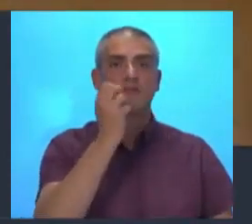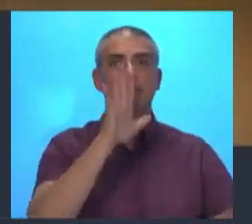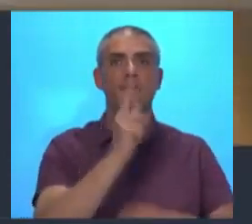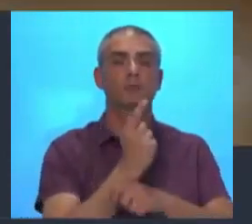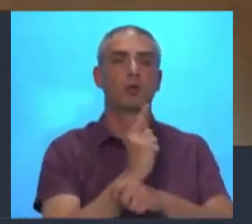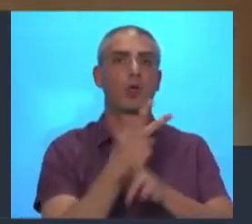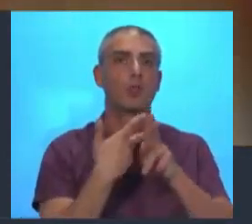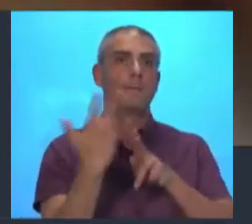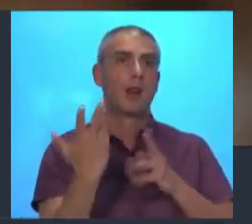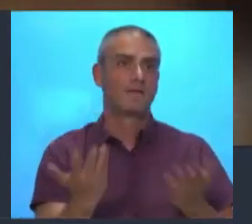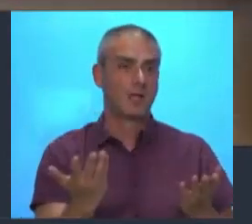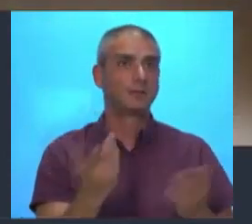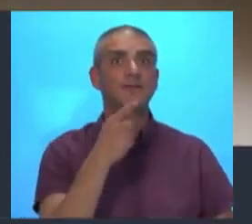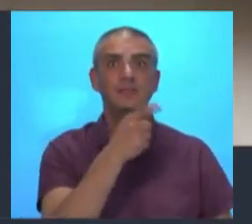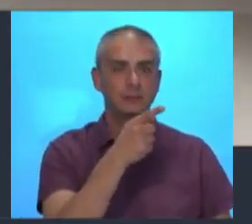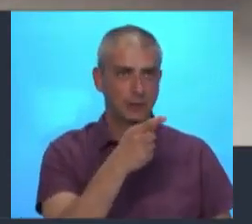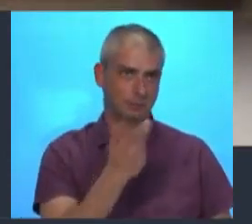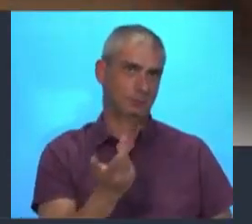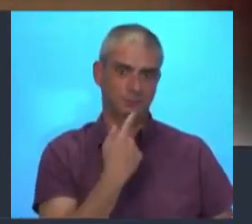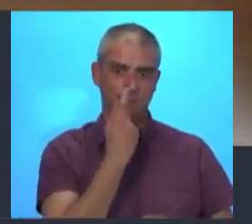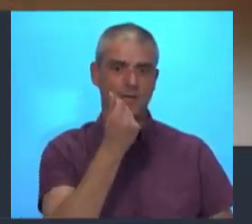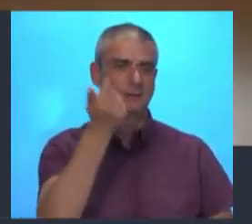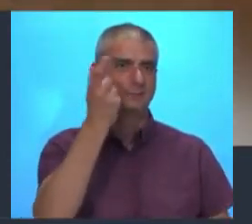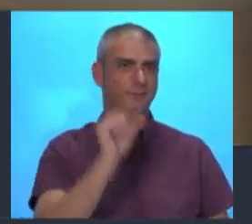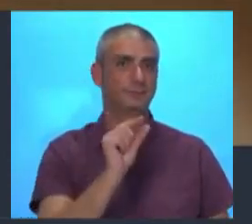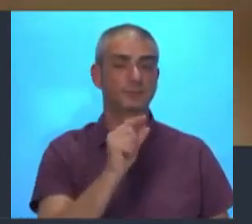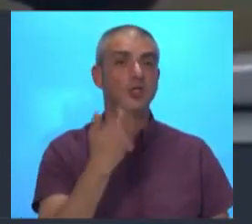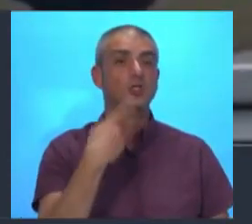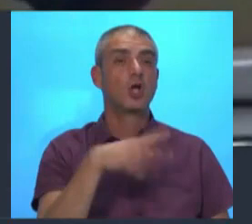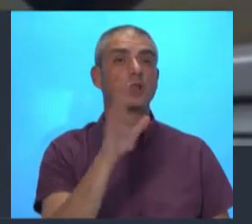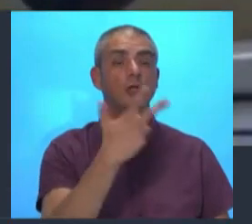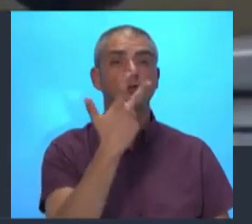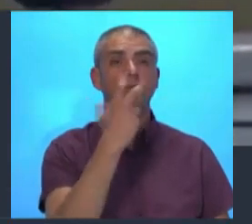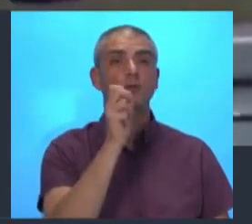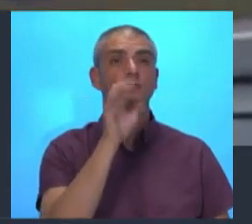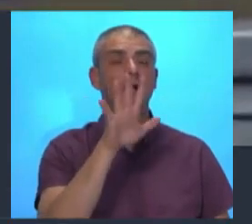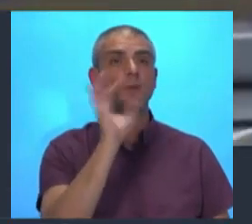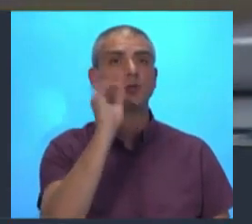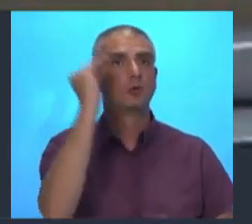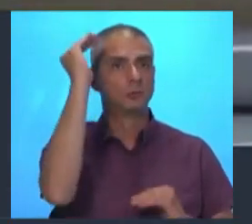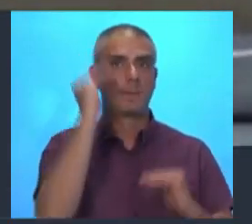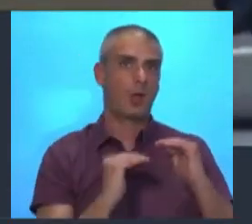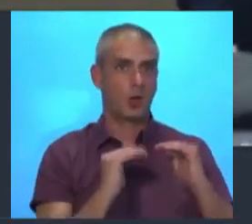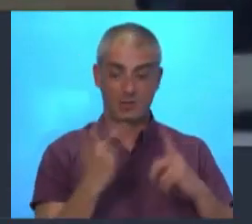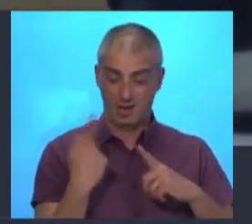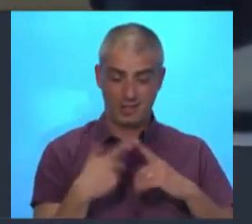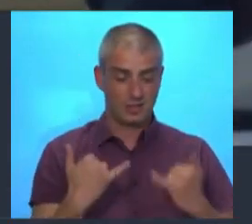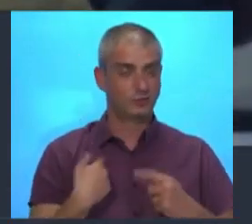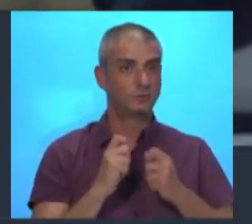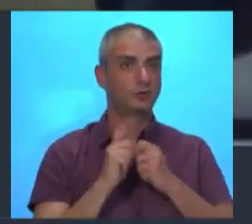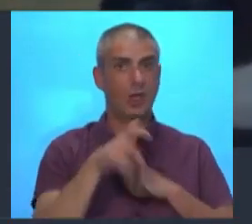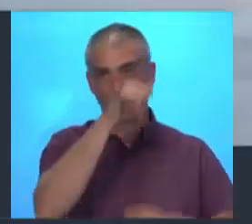5 שעות ו-45 דקות בלבד, וזה מתבטא במחיר, הפחתה של יותר מ-35%. אם עד עכשיו שילמנו